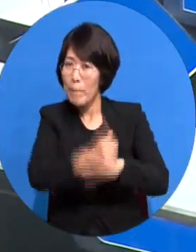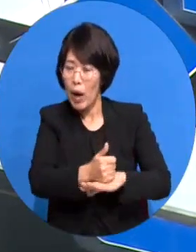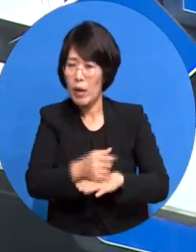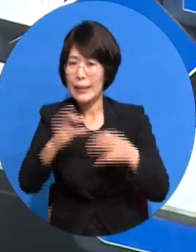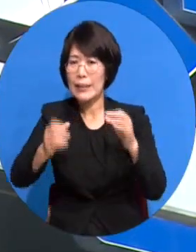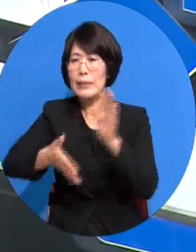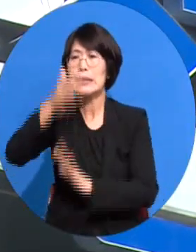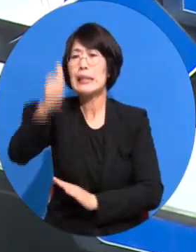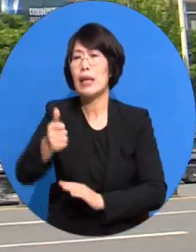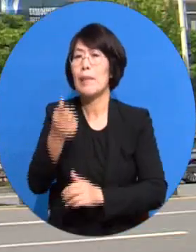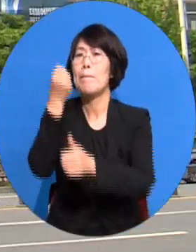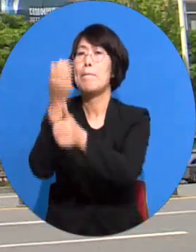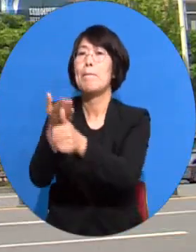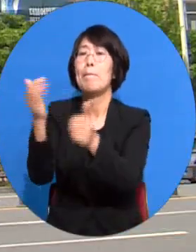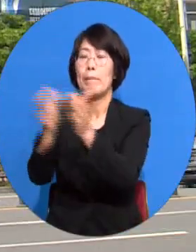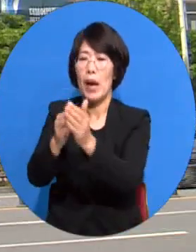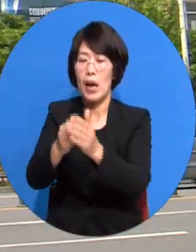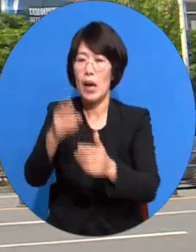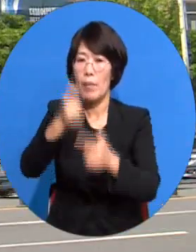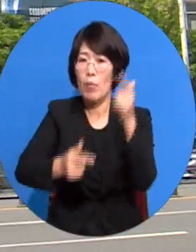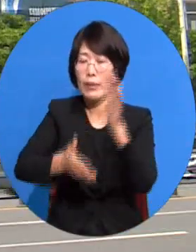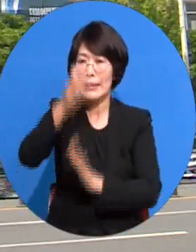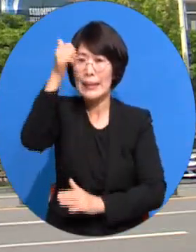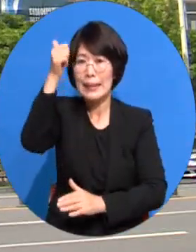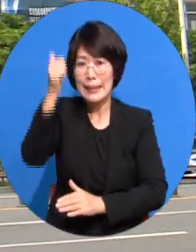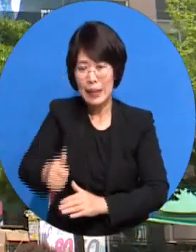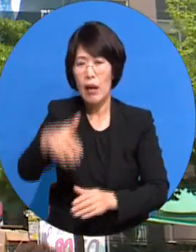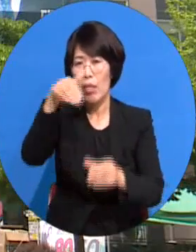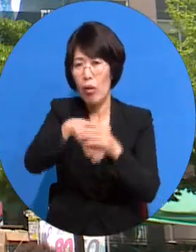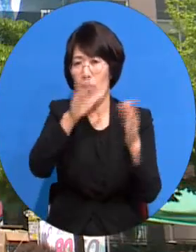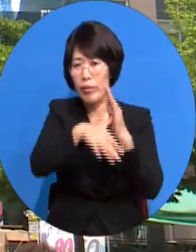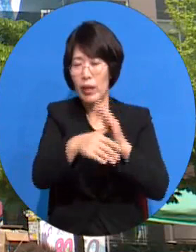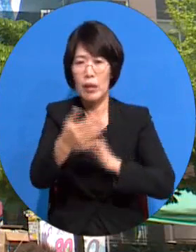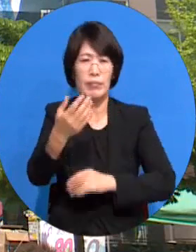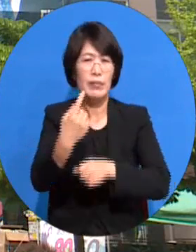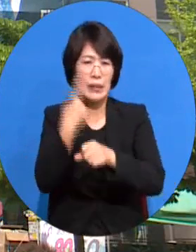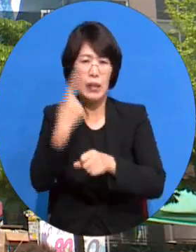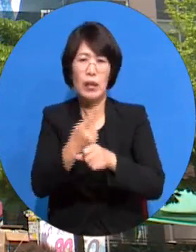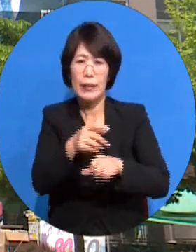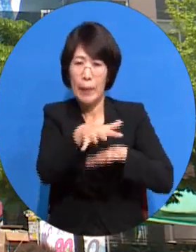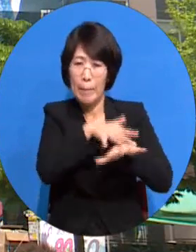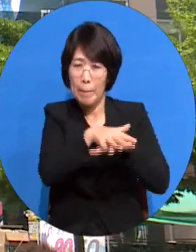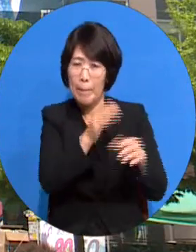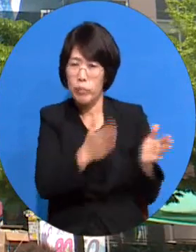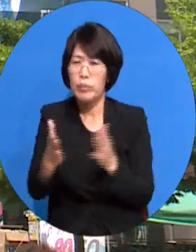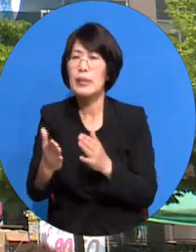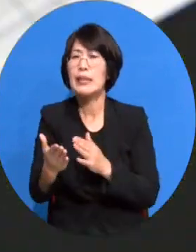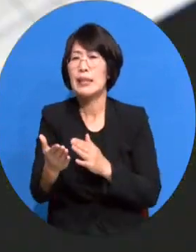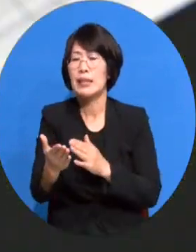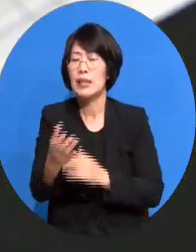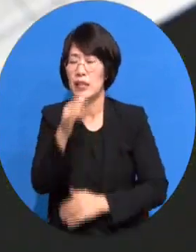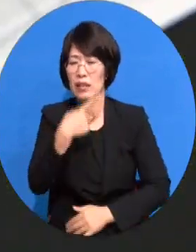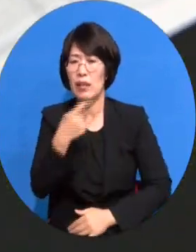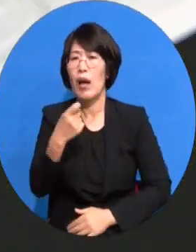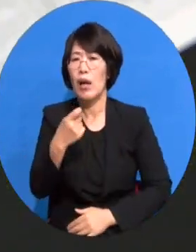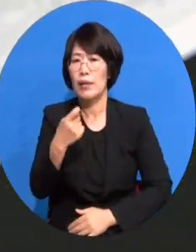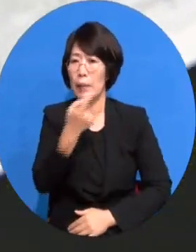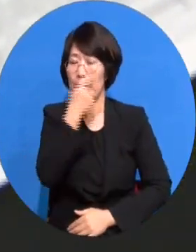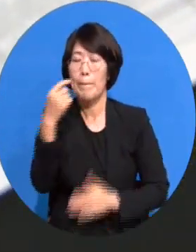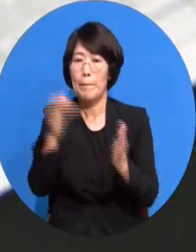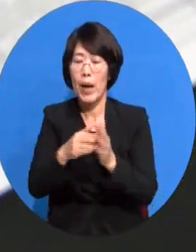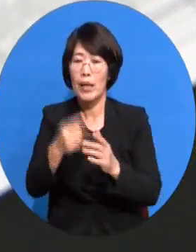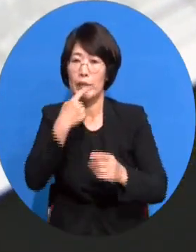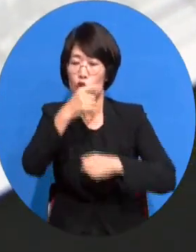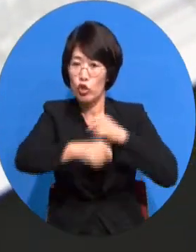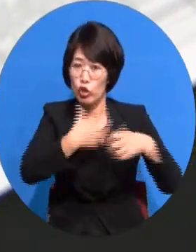시장을 고발했습니다. 목포시장 선거전이 이미 지난해 조직적으로 준비됐던 정황도 드러났습니다. 민주당의